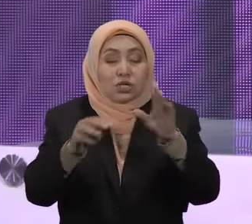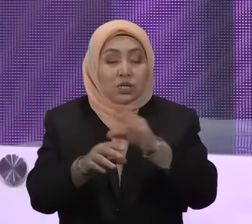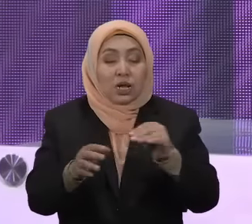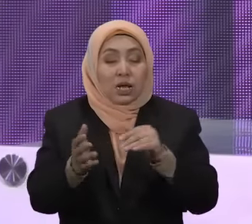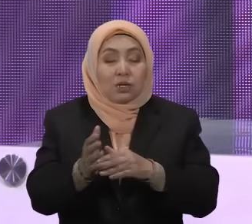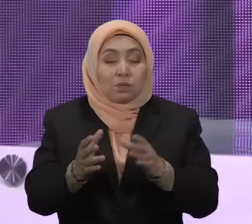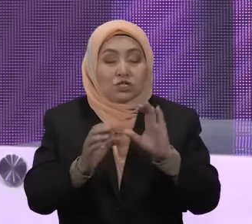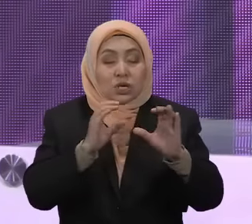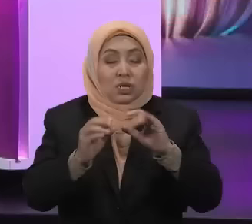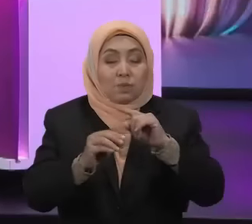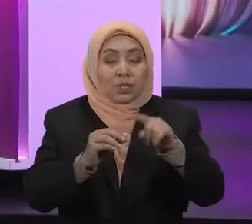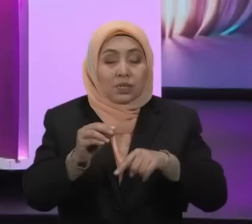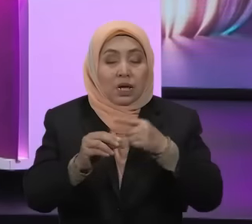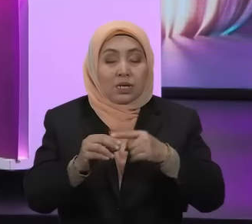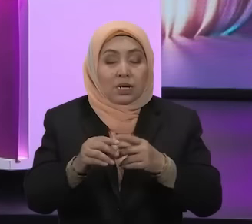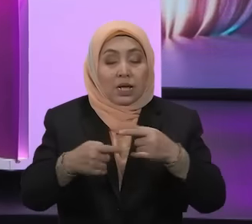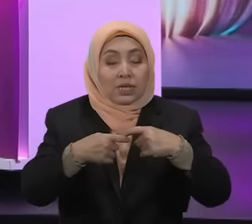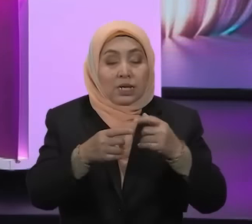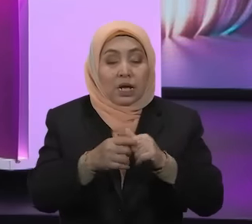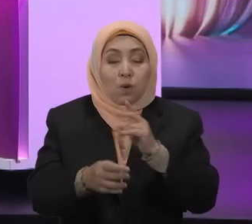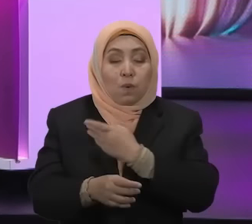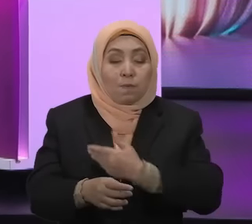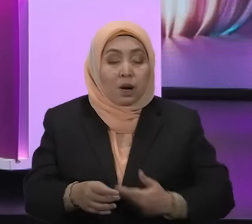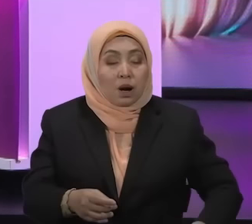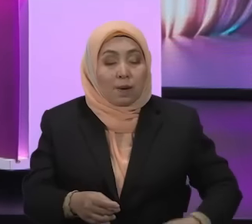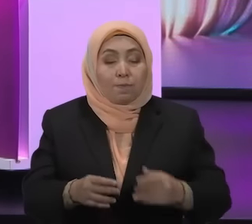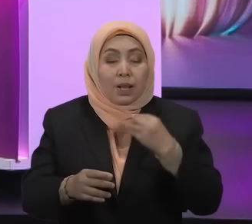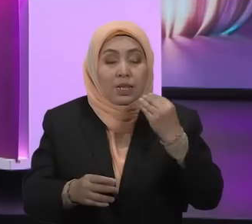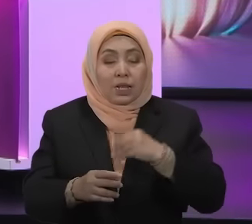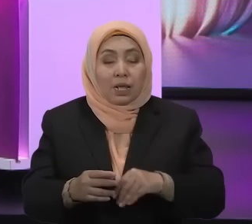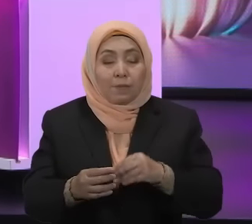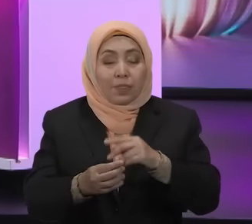bila bercakap tentang ya'muru tadi, ada kaitan dengan umrah. Orang yang balik umrah, balik haj ini